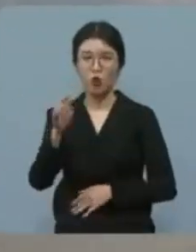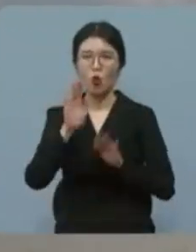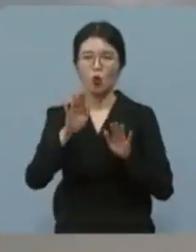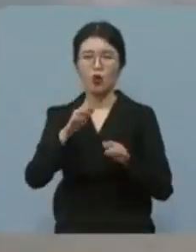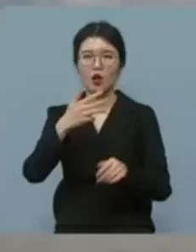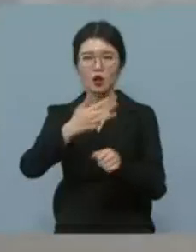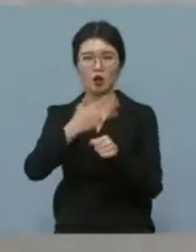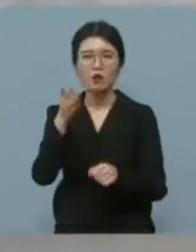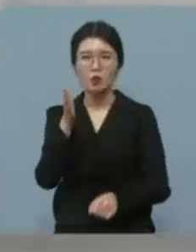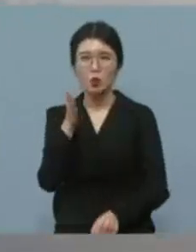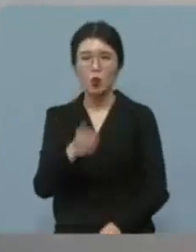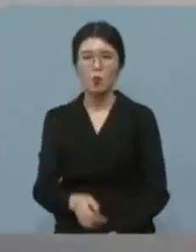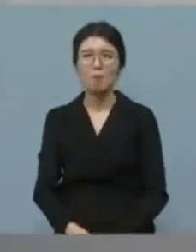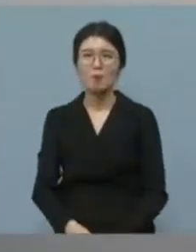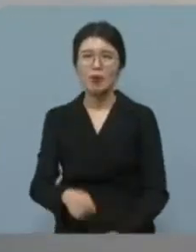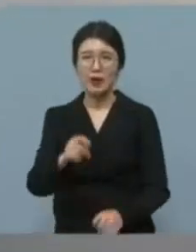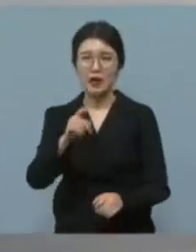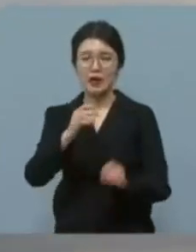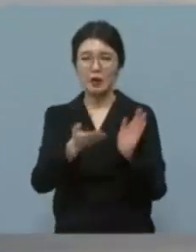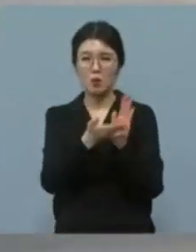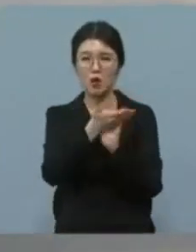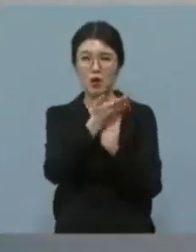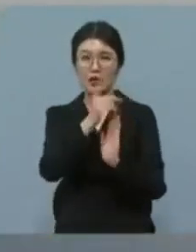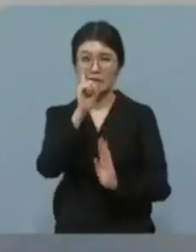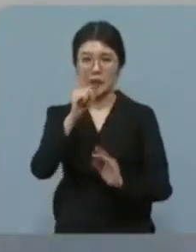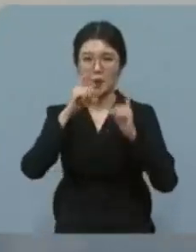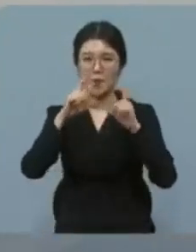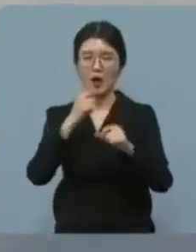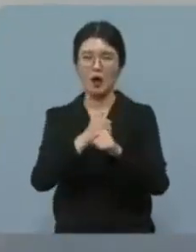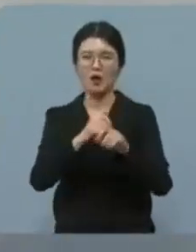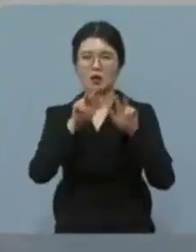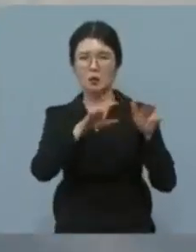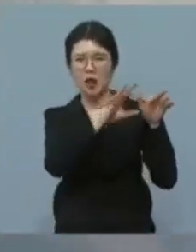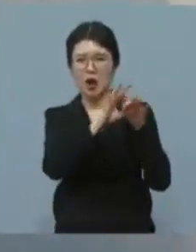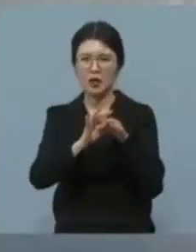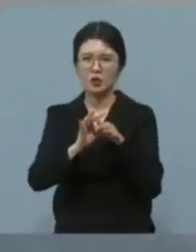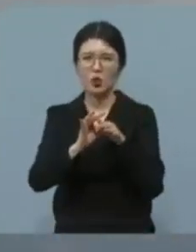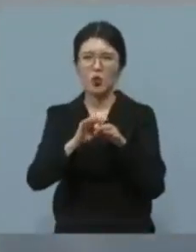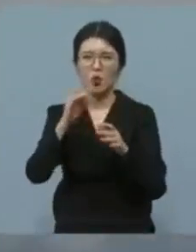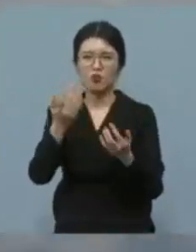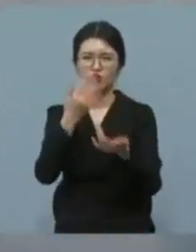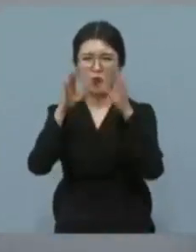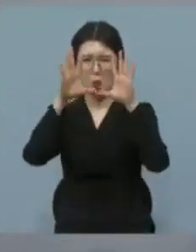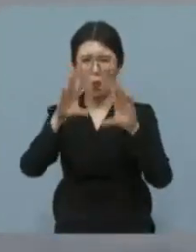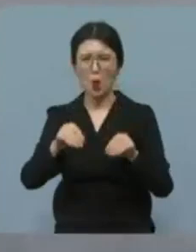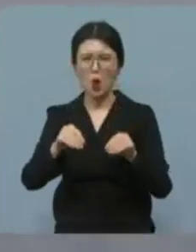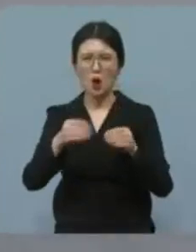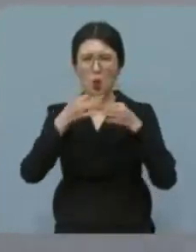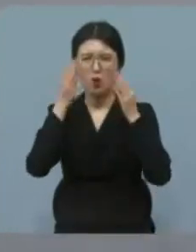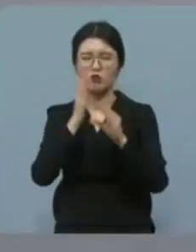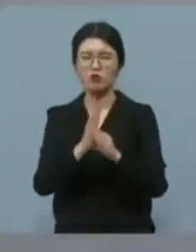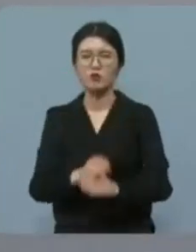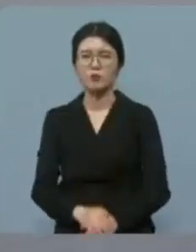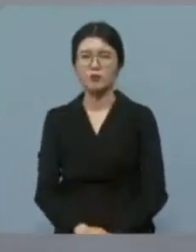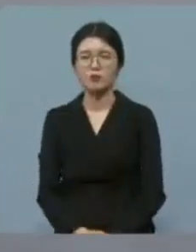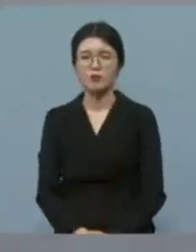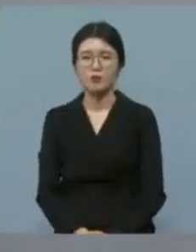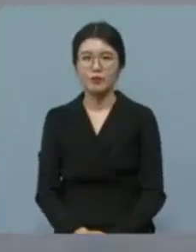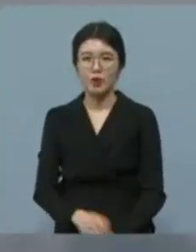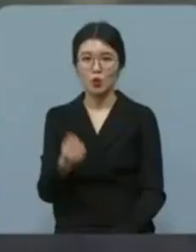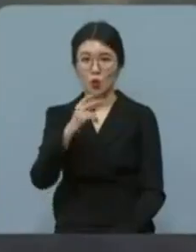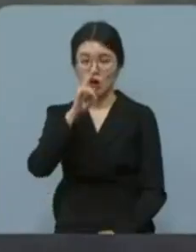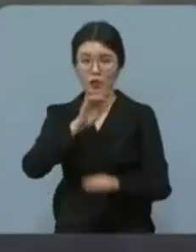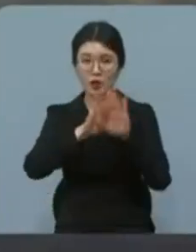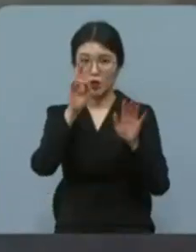8시를 기해 산불대응 1단계를 발령했고 현재까지도 산불지나 작업을 계속 벌이고 있습니다 또 낮